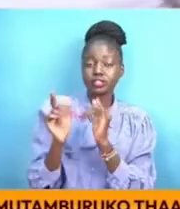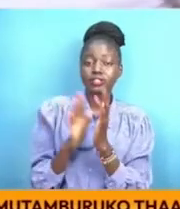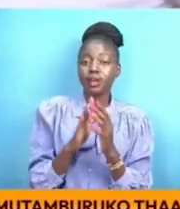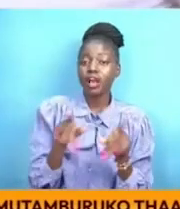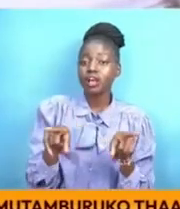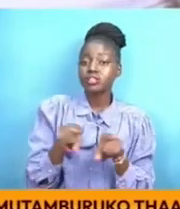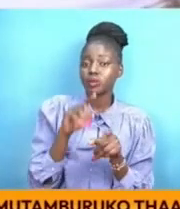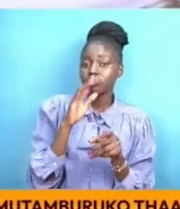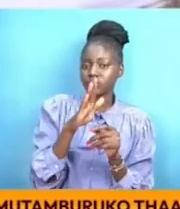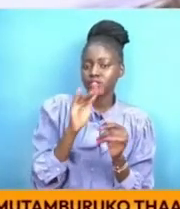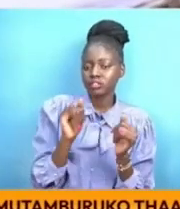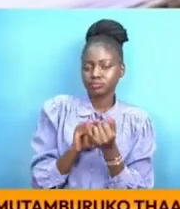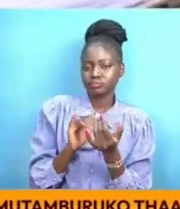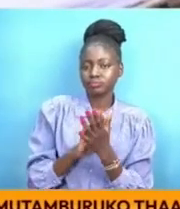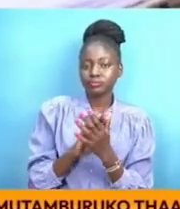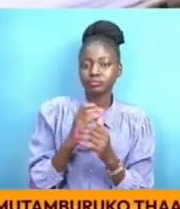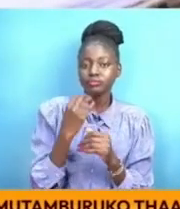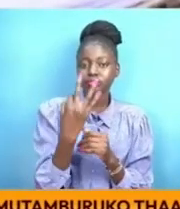oguo bilioni